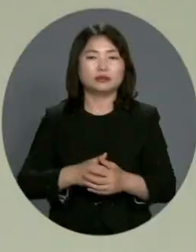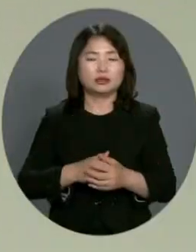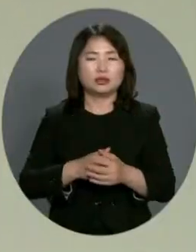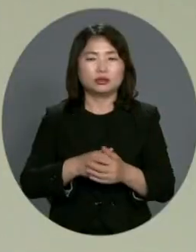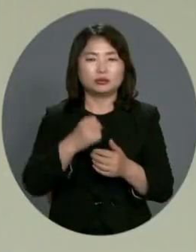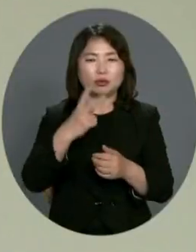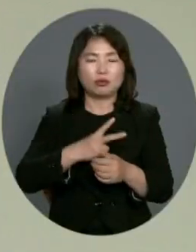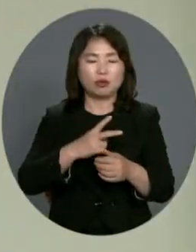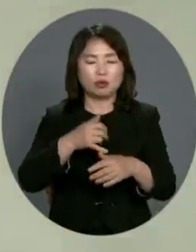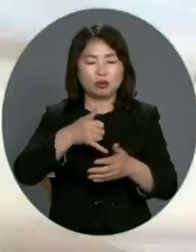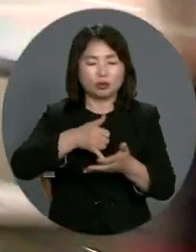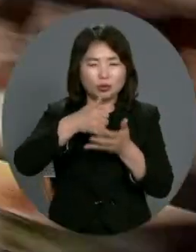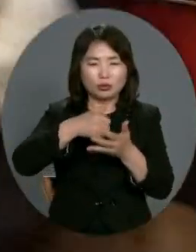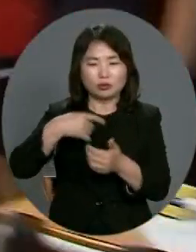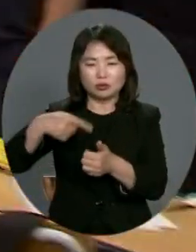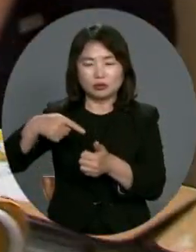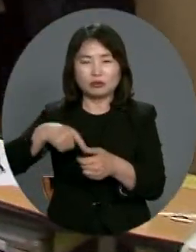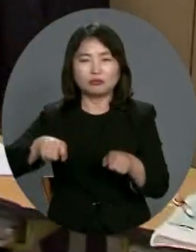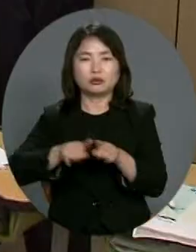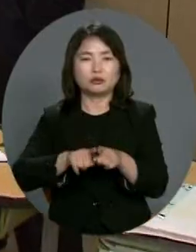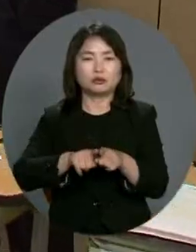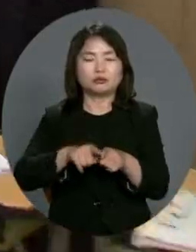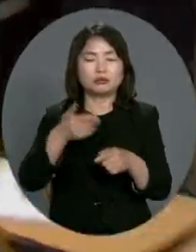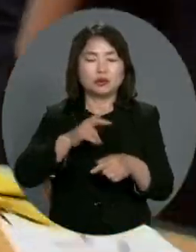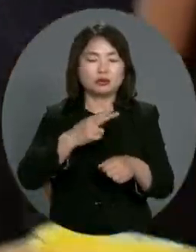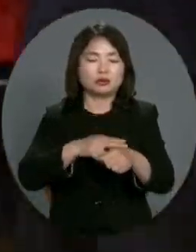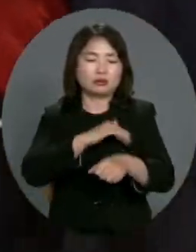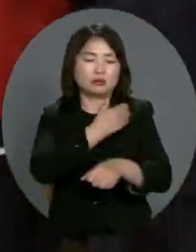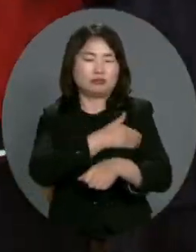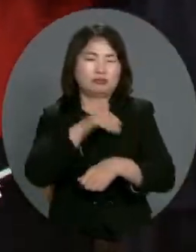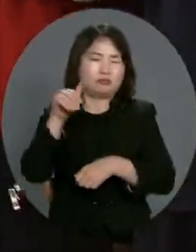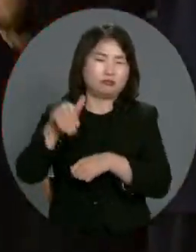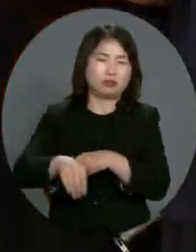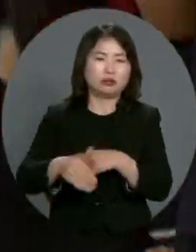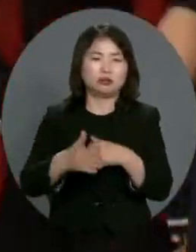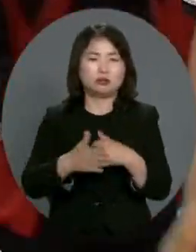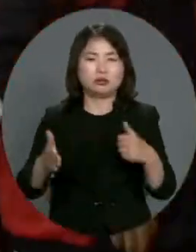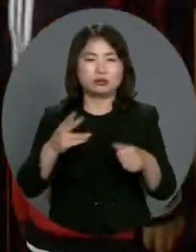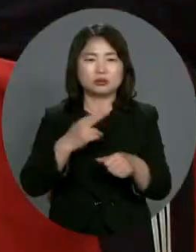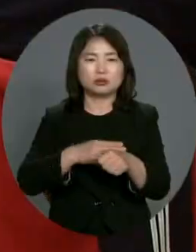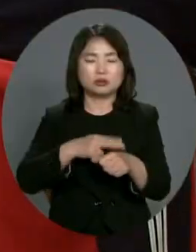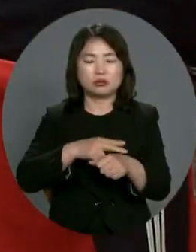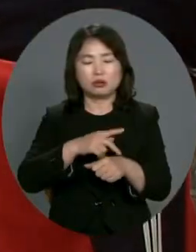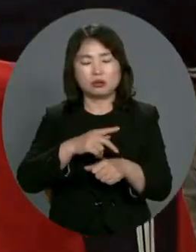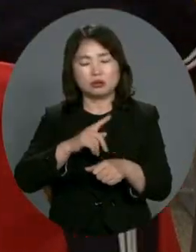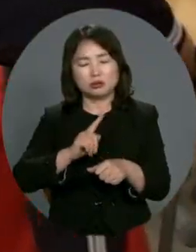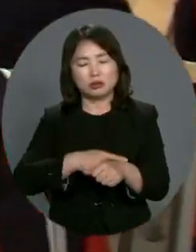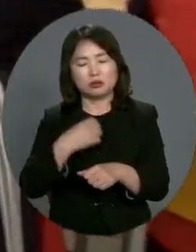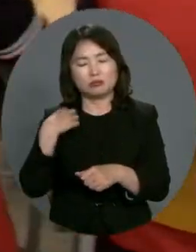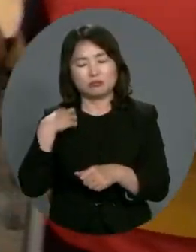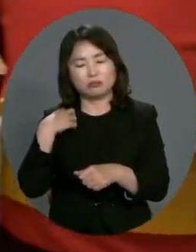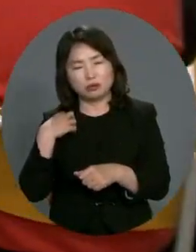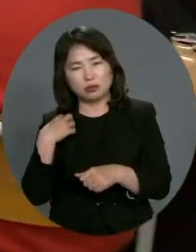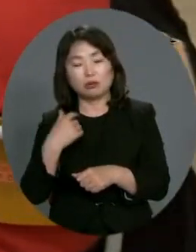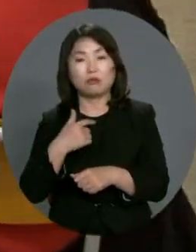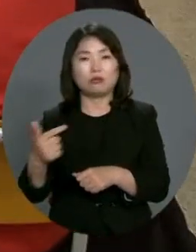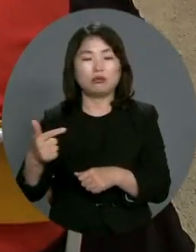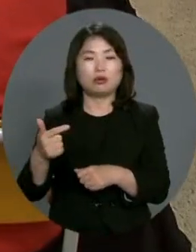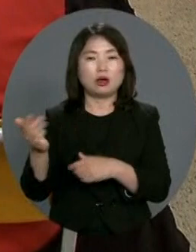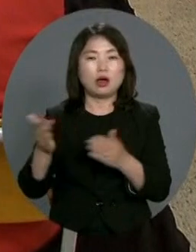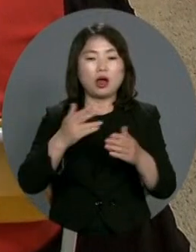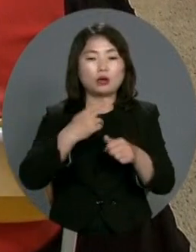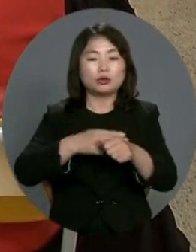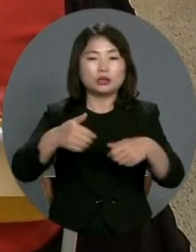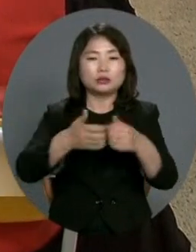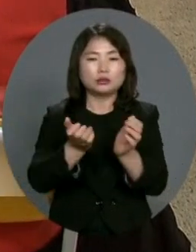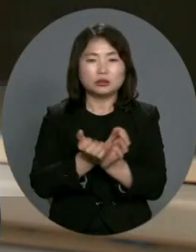아니라 인성교육까지 담당하지만 교권은 해가 갈수록 추락하며 선생님 어깨를 더욱 무겁게 합니다.